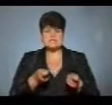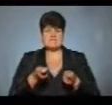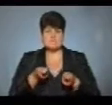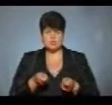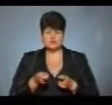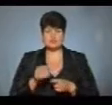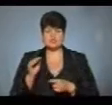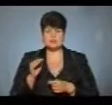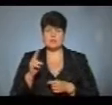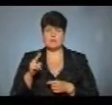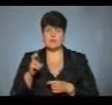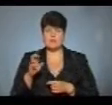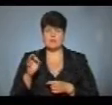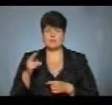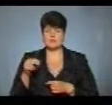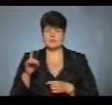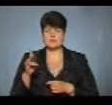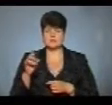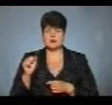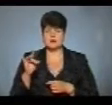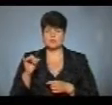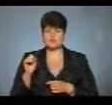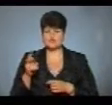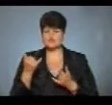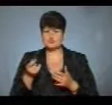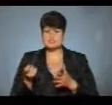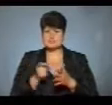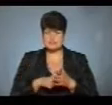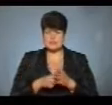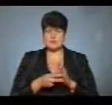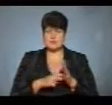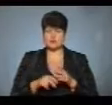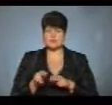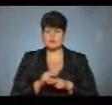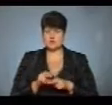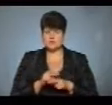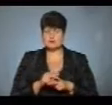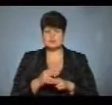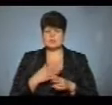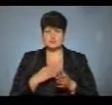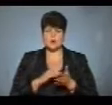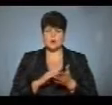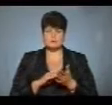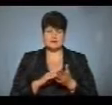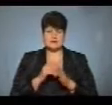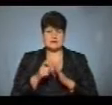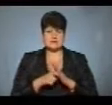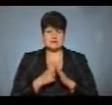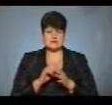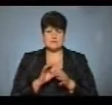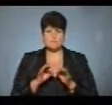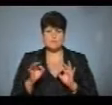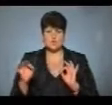Жанна Боднарчук розповіла, що сьогодні дитсадок закрили на плановий ремонт. Наша кореспондентка Любов Гадомська дізнавалася